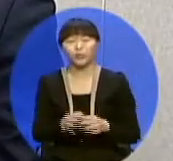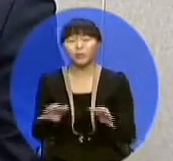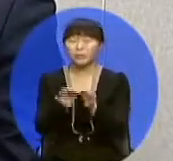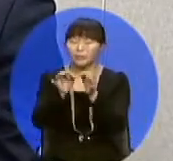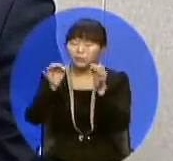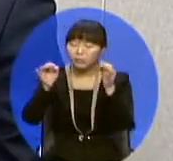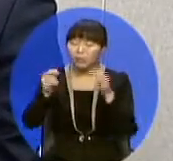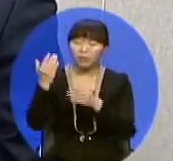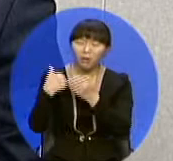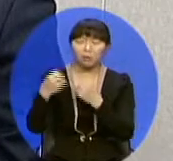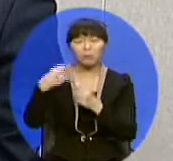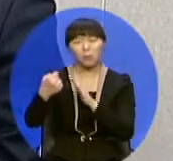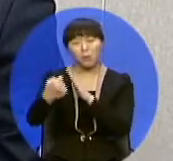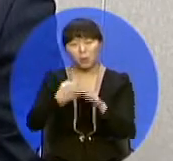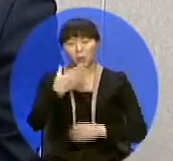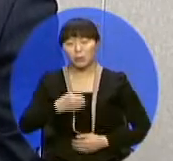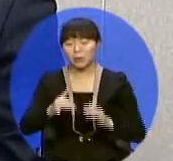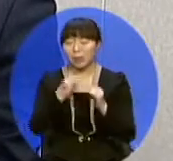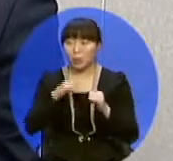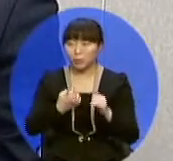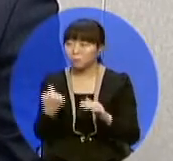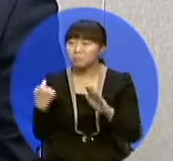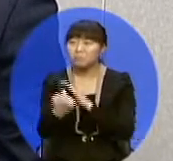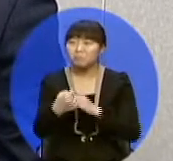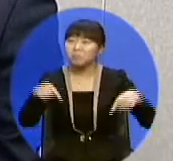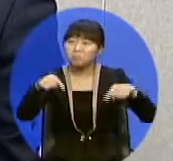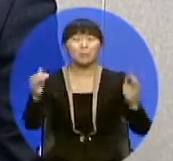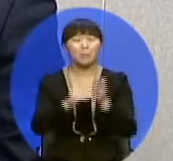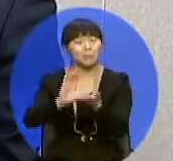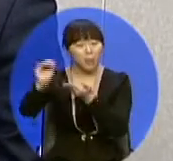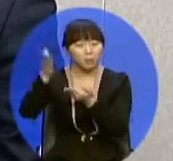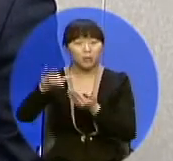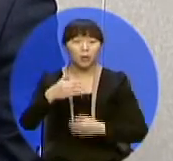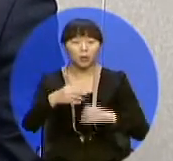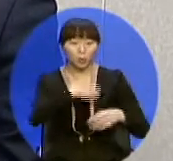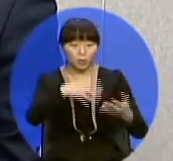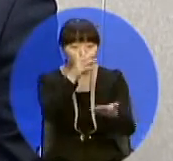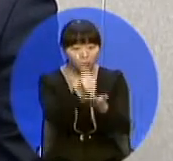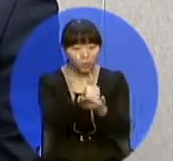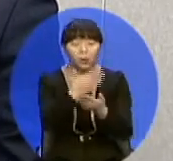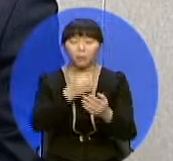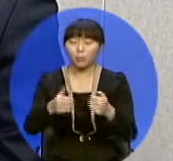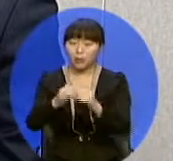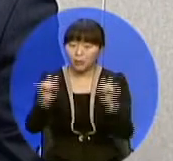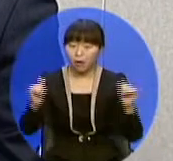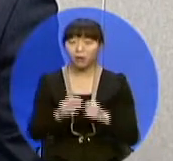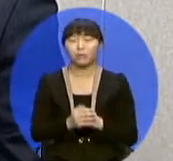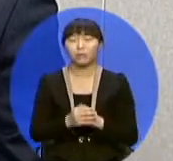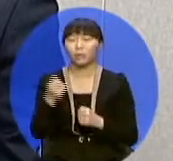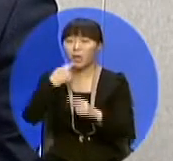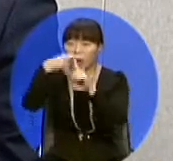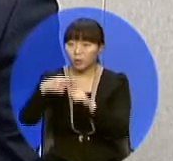그동안에는 오더라도 복지사만 혼자 왔다 갔는데. 네. 동장님과 복지사와